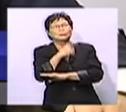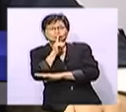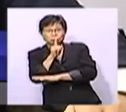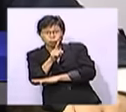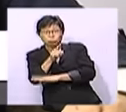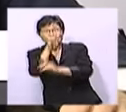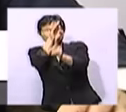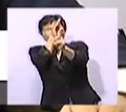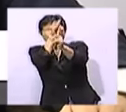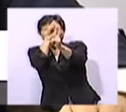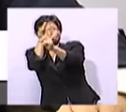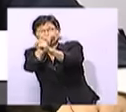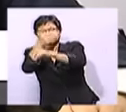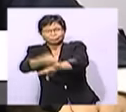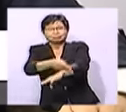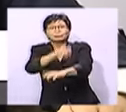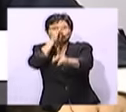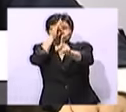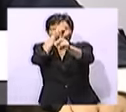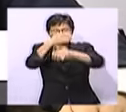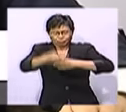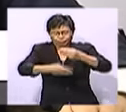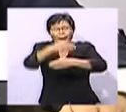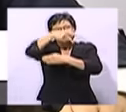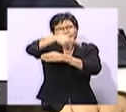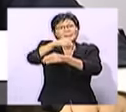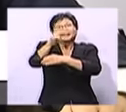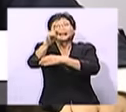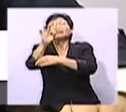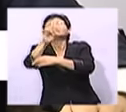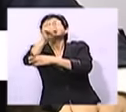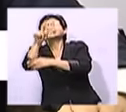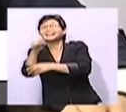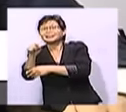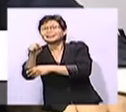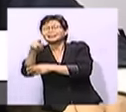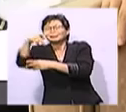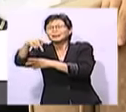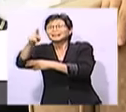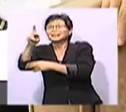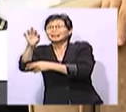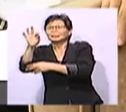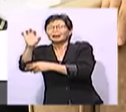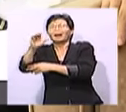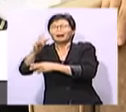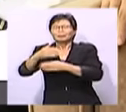hala tuju dan juga prestasi PKFZ ini dapat ditambah baik.